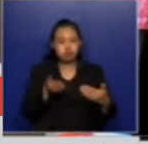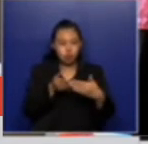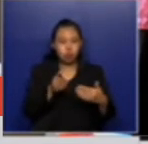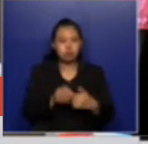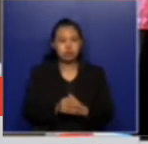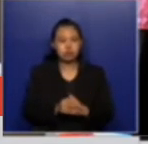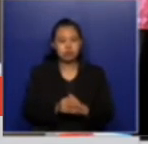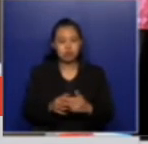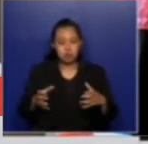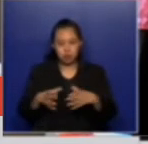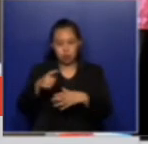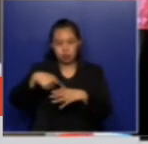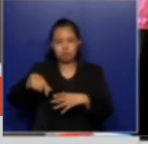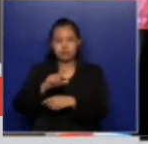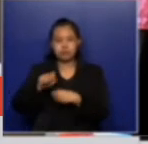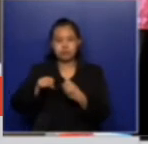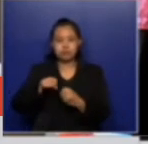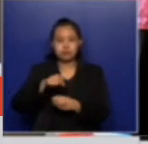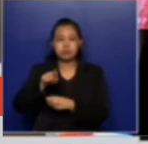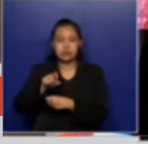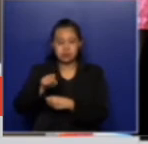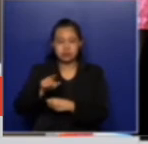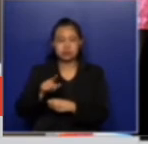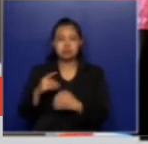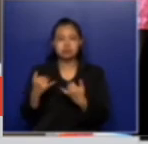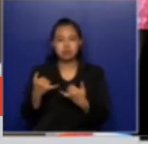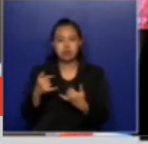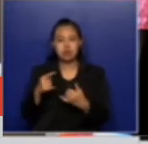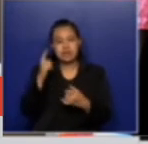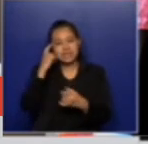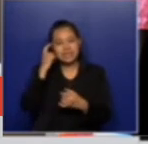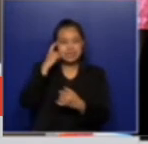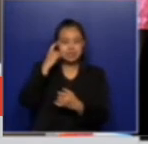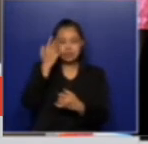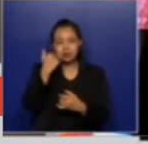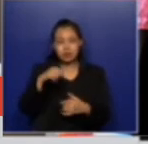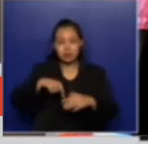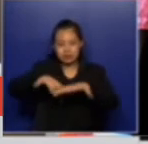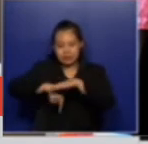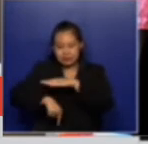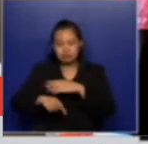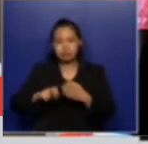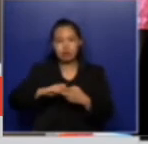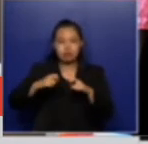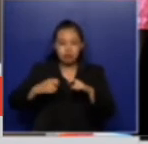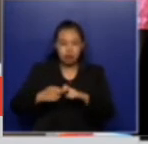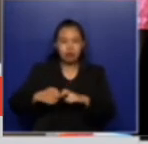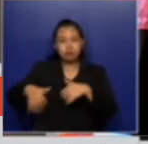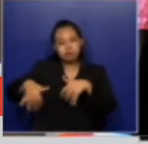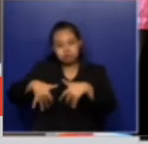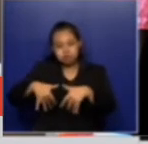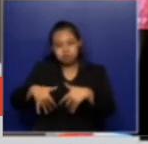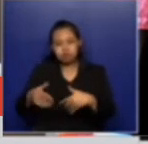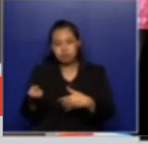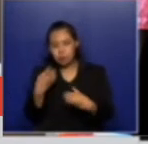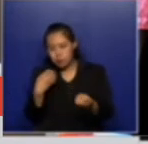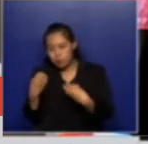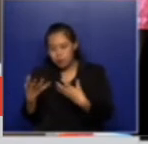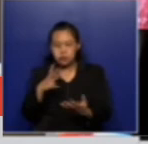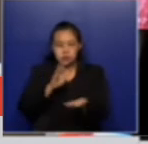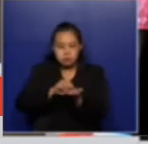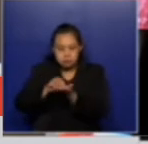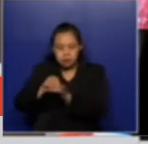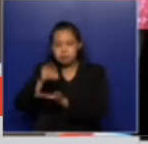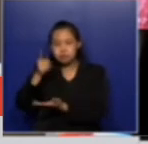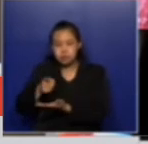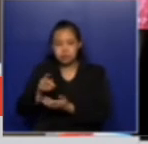าวันนี้มันไม่ง่ายนะครับเพราะเราลงไปถึงปัญหาของพี่น้องไปเห็นปัญหาแล้วเราทำมา